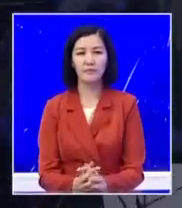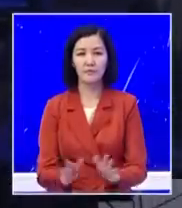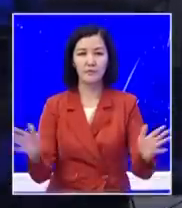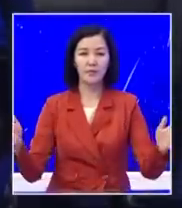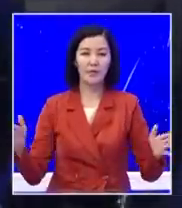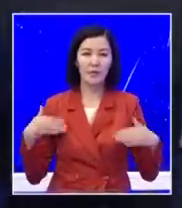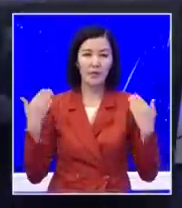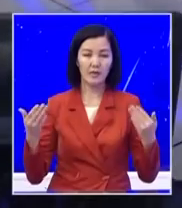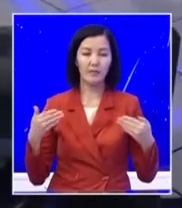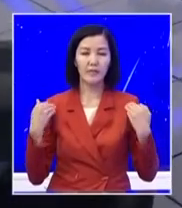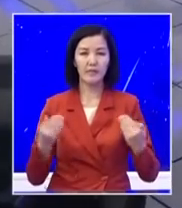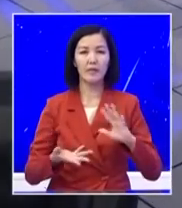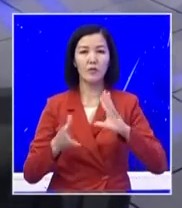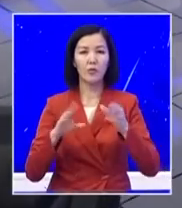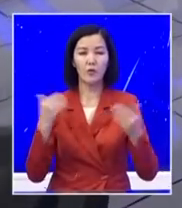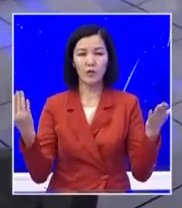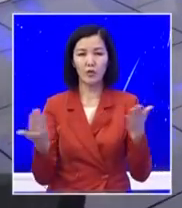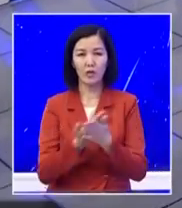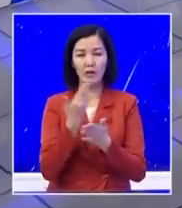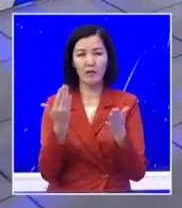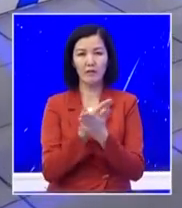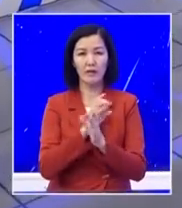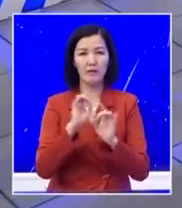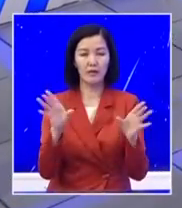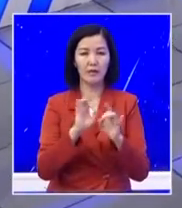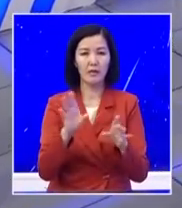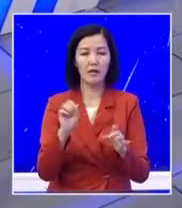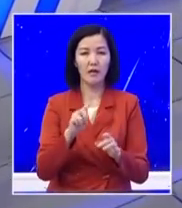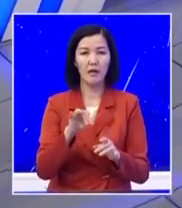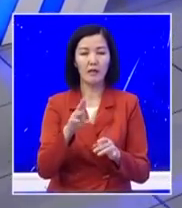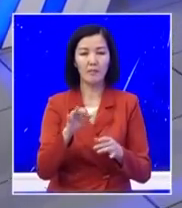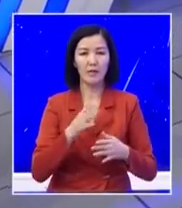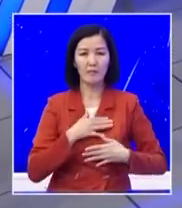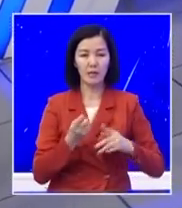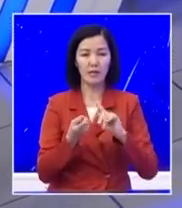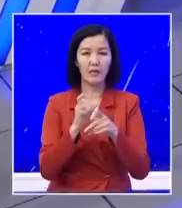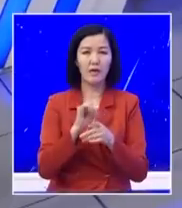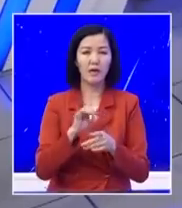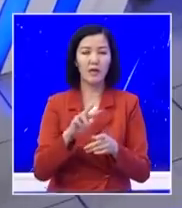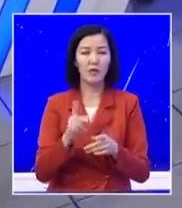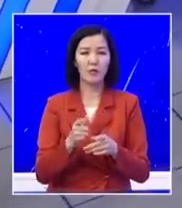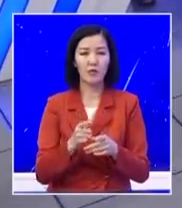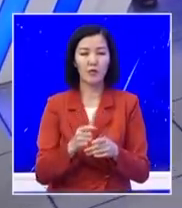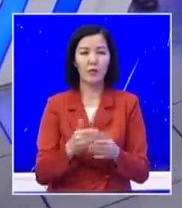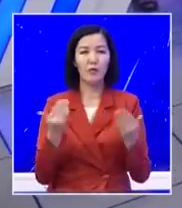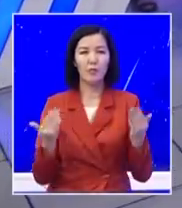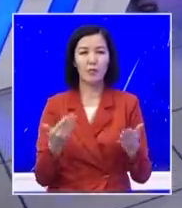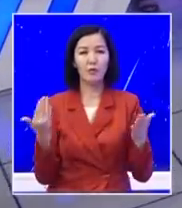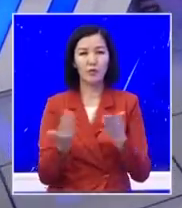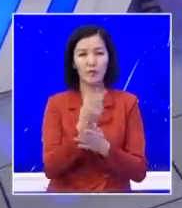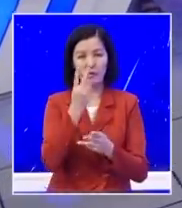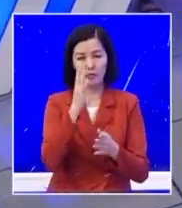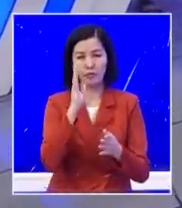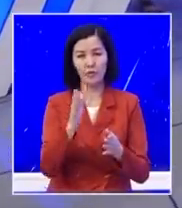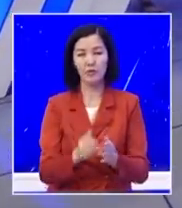Ассаламу алейкум, қадірменді көрермен, тікелей эфирде қорытынды жаңалықтар, студияда Алмат Хамид, сурдо аудармада Айгүл Жұмашқызы. Бүгінгі